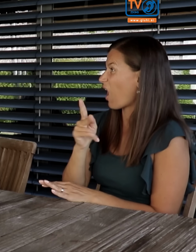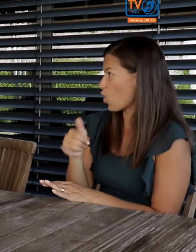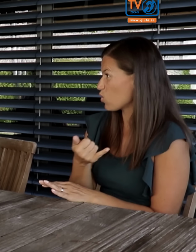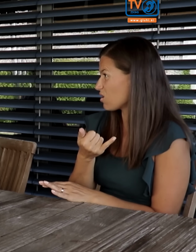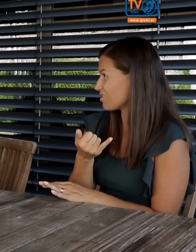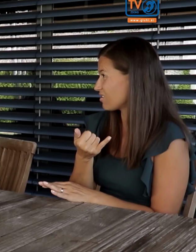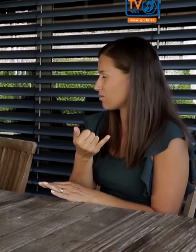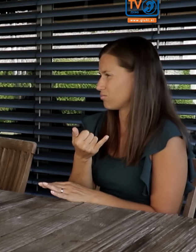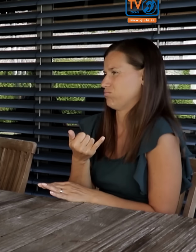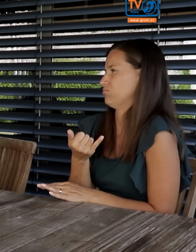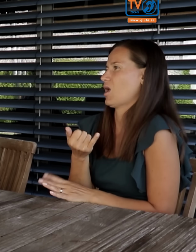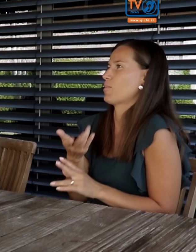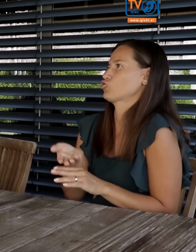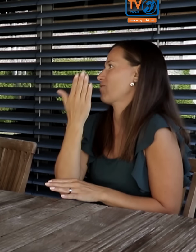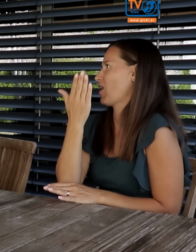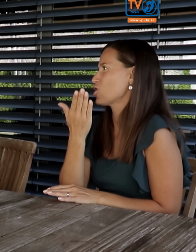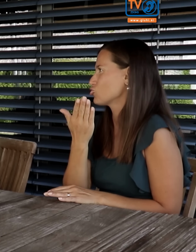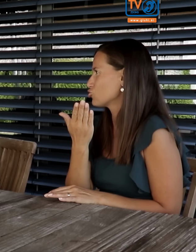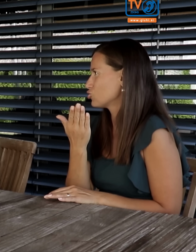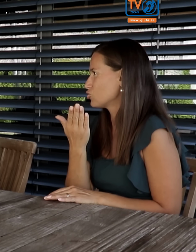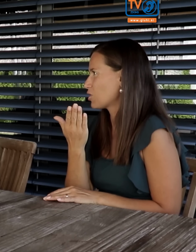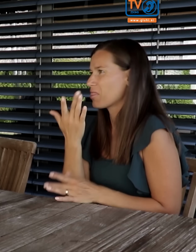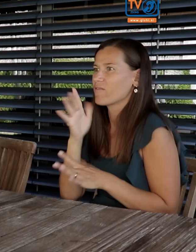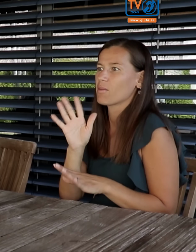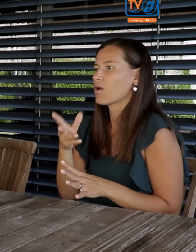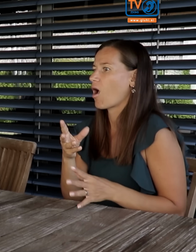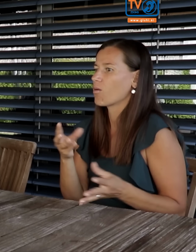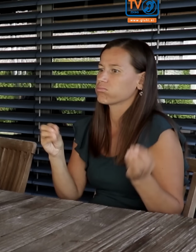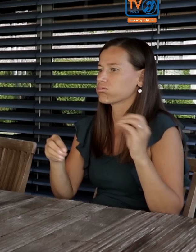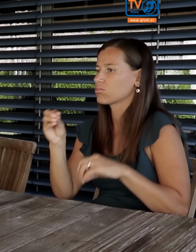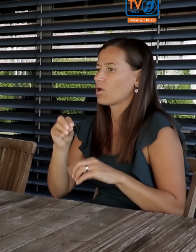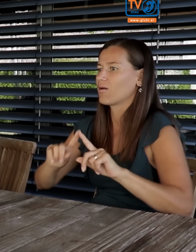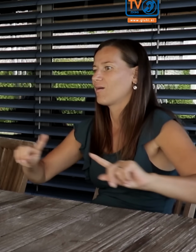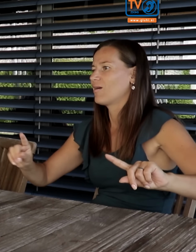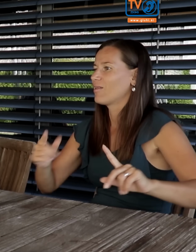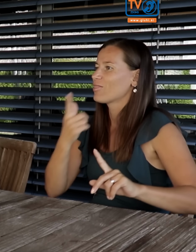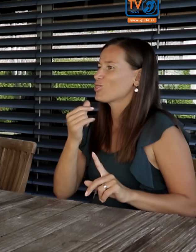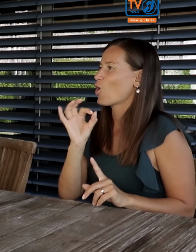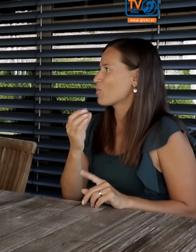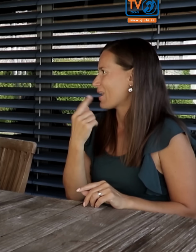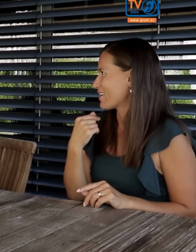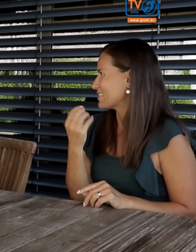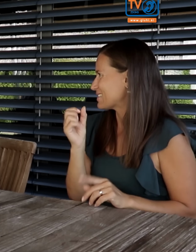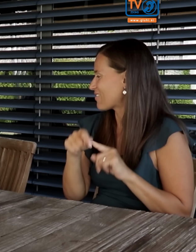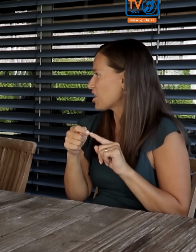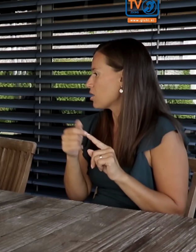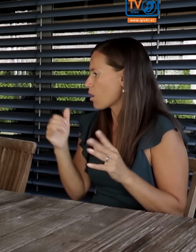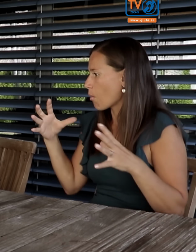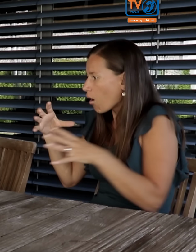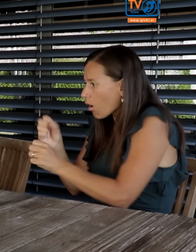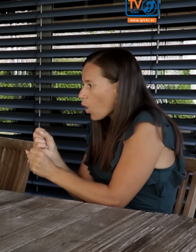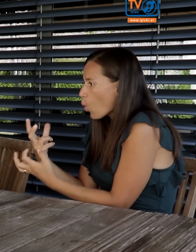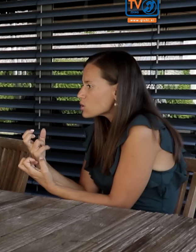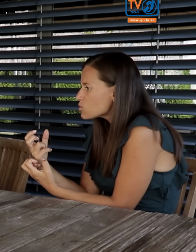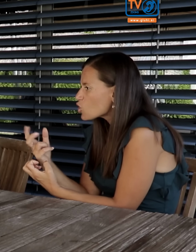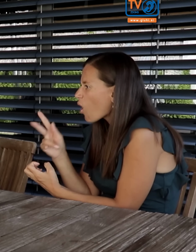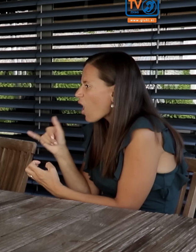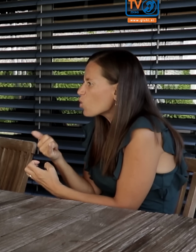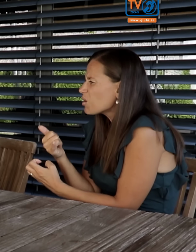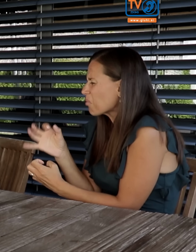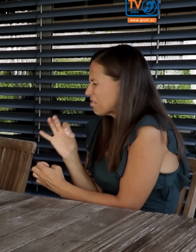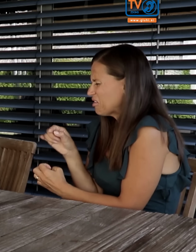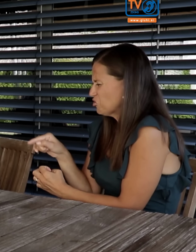z ne vem, ali pa še celo več, z ne vem čem vsem dobrim, zdaj prejedem na 800 kalorij, kjer ne pojem ni česar tega, kar